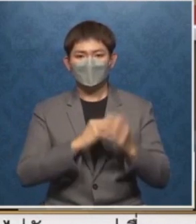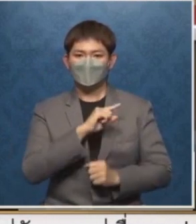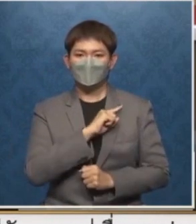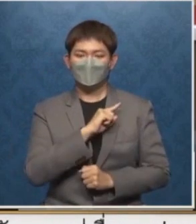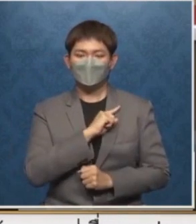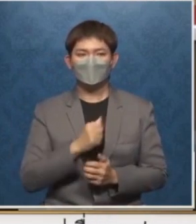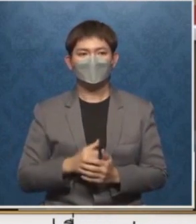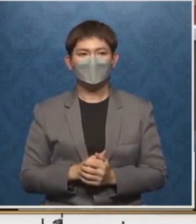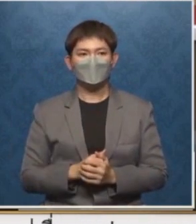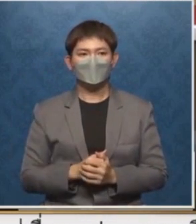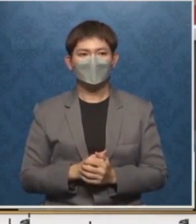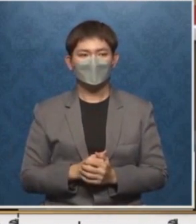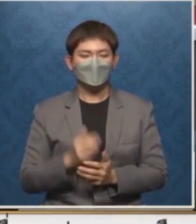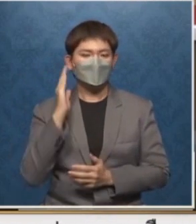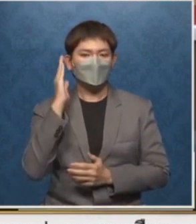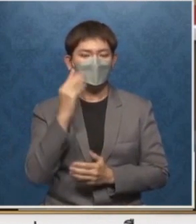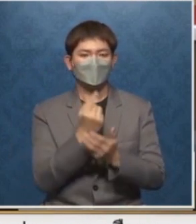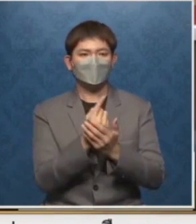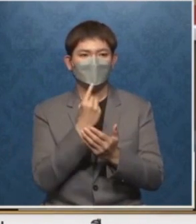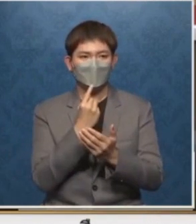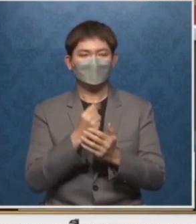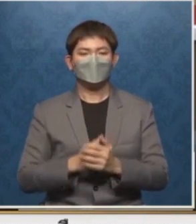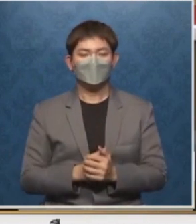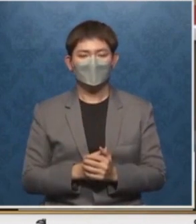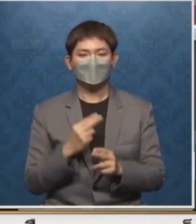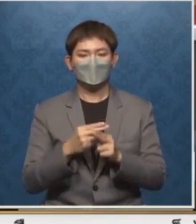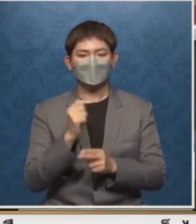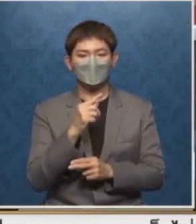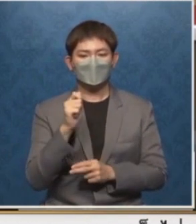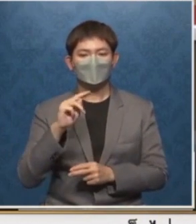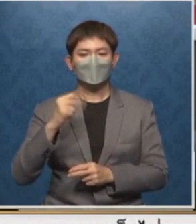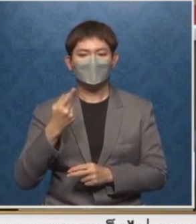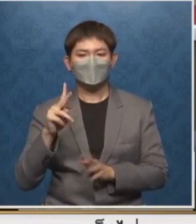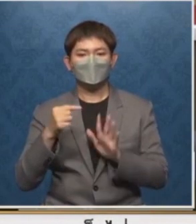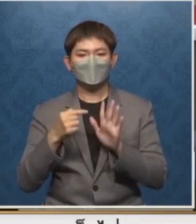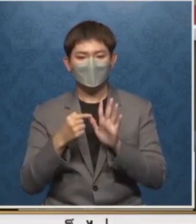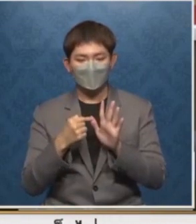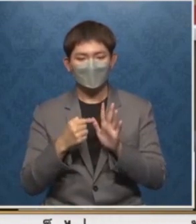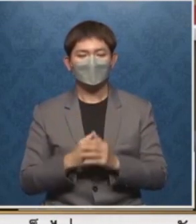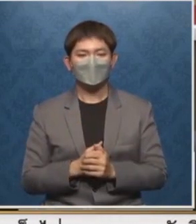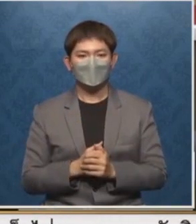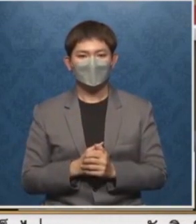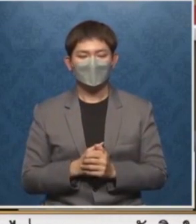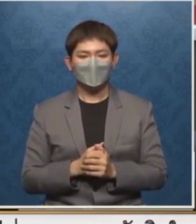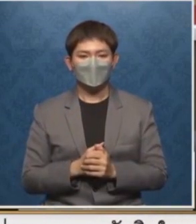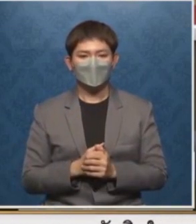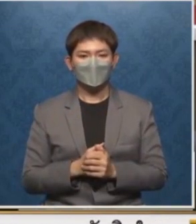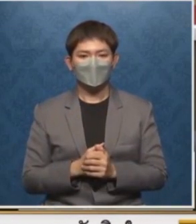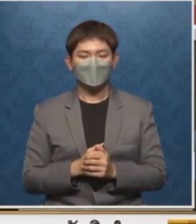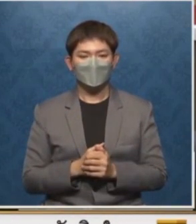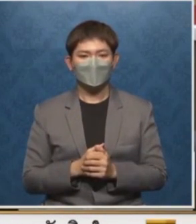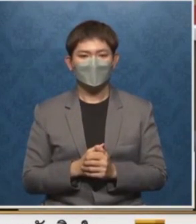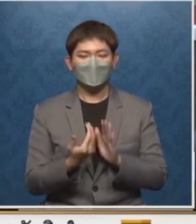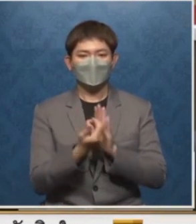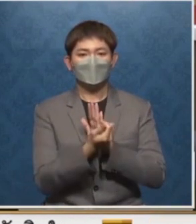ายทองคำชานิดตัวแทนบ้านโคกกองหมู่1บ้านผำหมู่ที่4ที่5ตำบลโคกกองอำเภอสำโรงก็เช่น